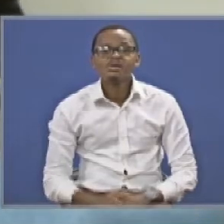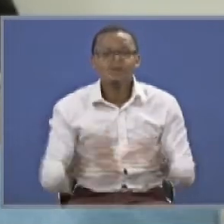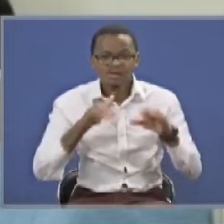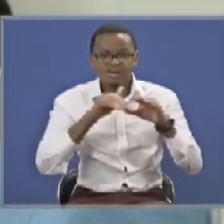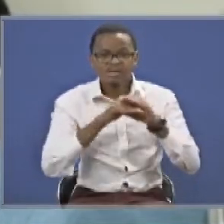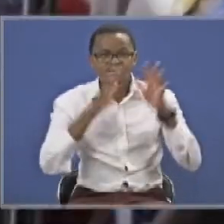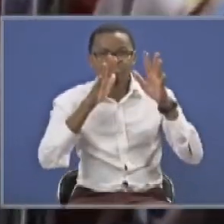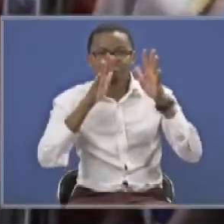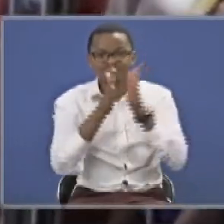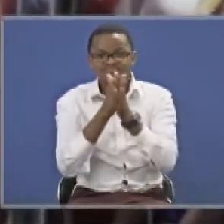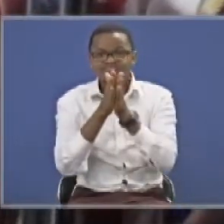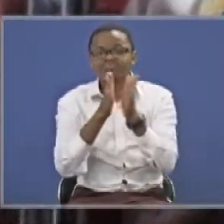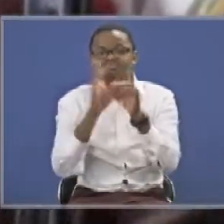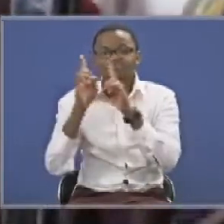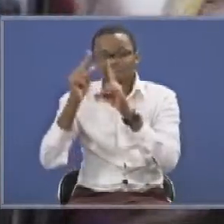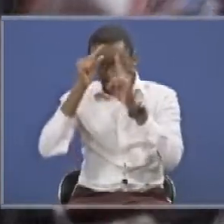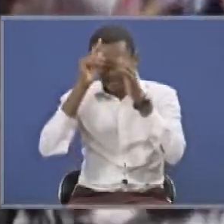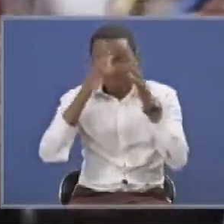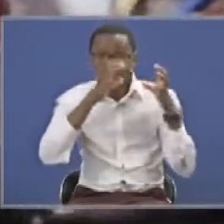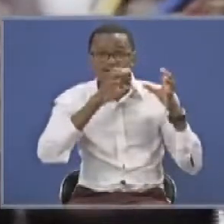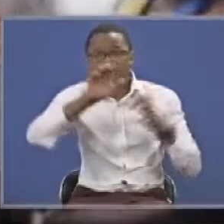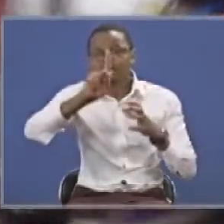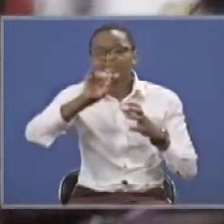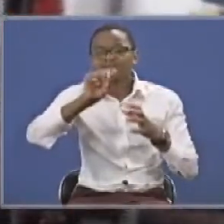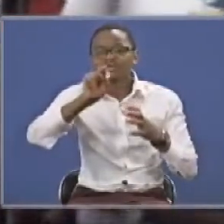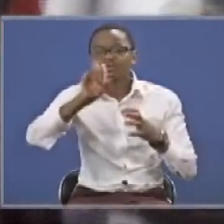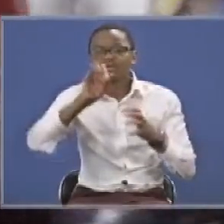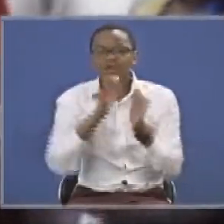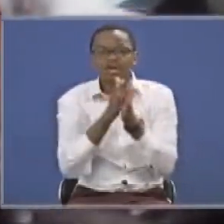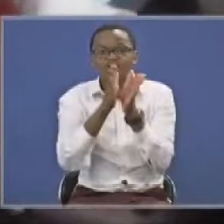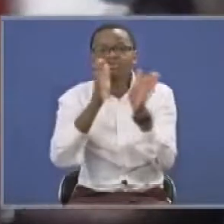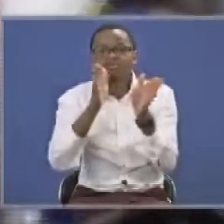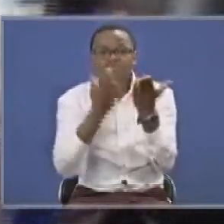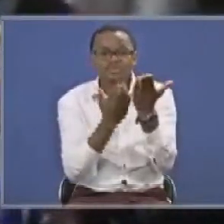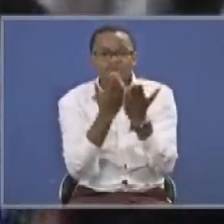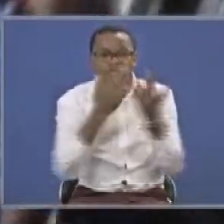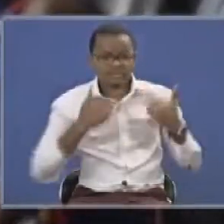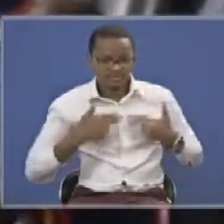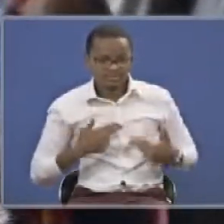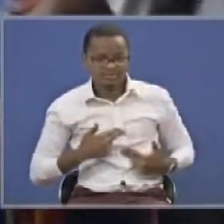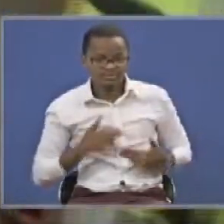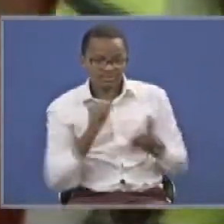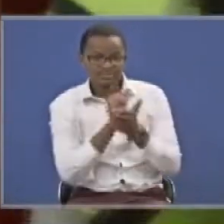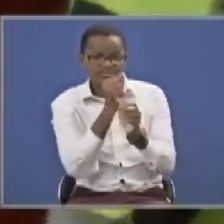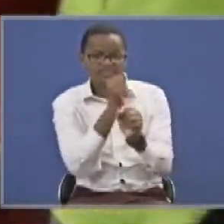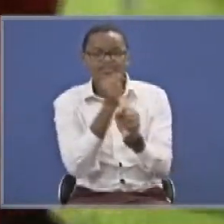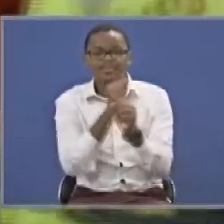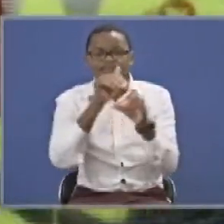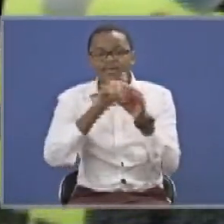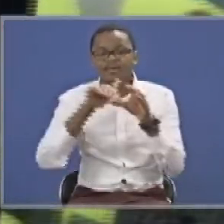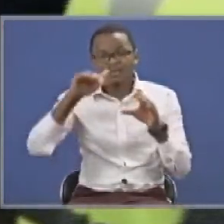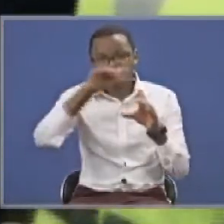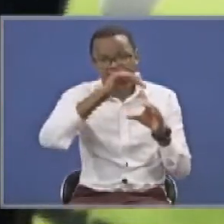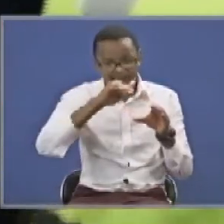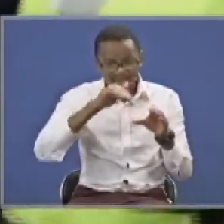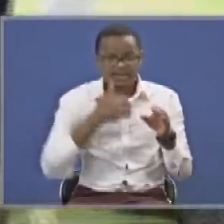Katika hafla hiyo ya uzinduzi wa kituo hicho, gavana wa Kilifi Amason Kingi pia alizindua makao ya wahudumu wa afya watakaofanya kazi katika kituo hicho,